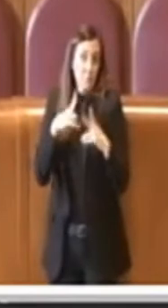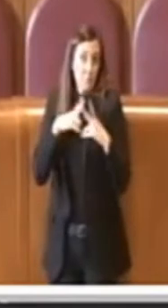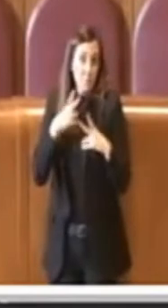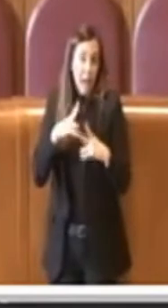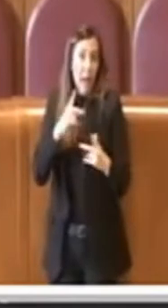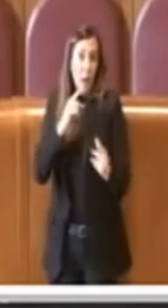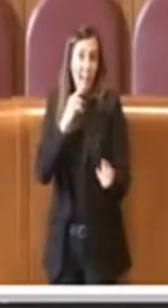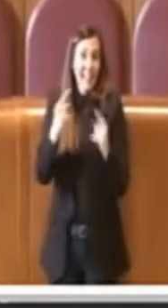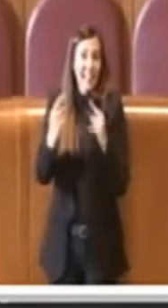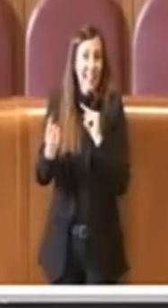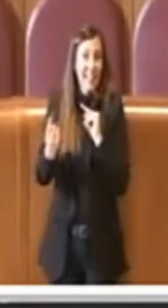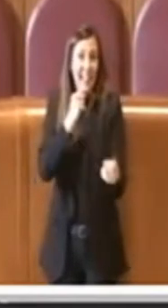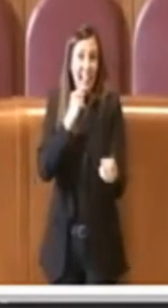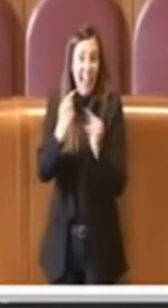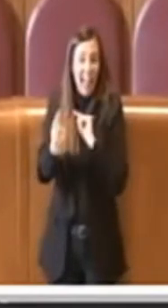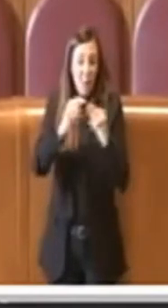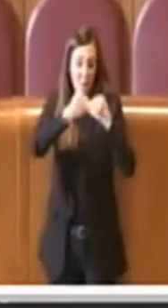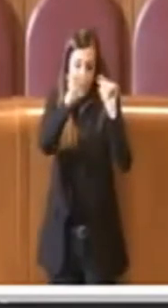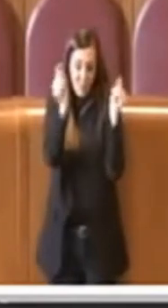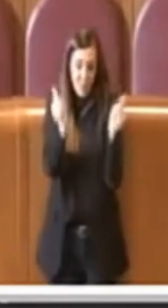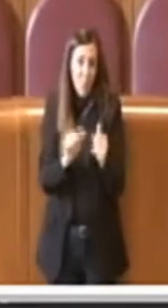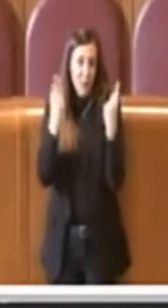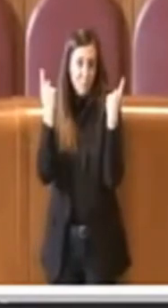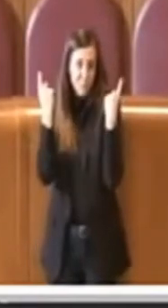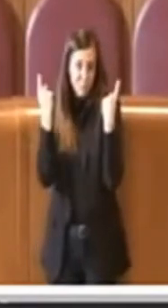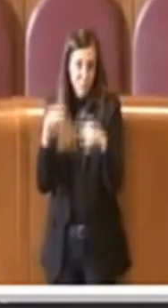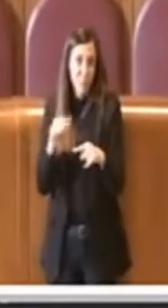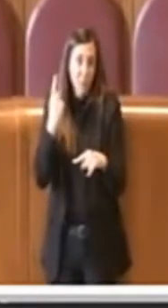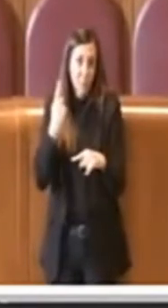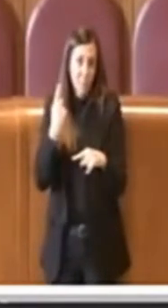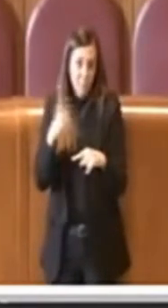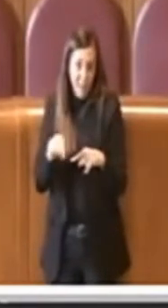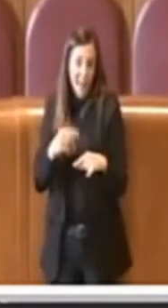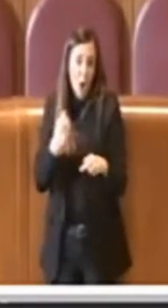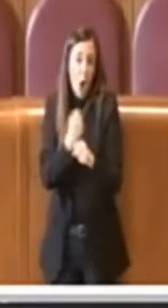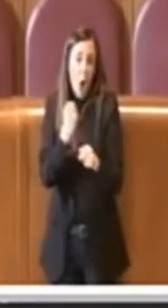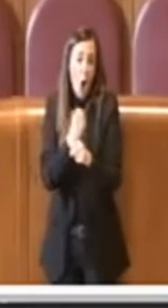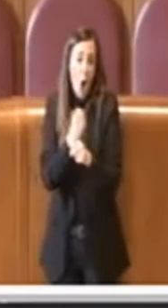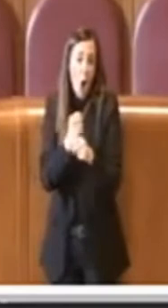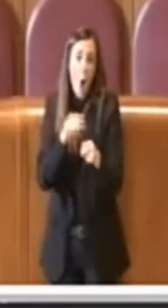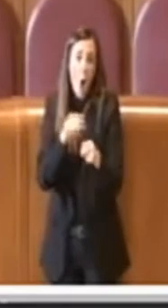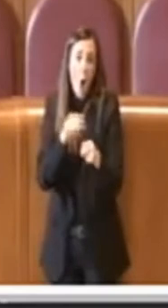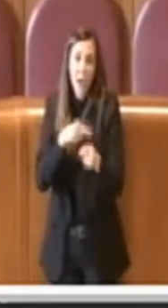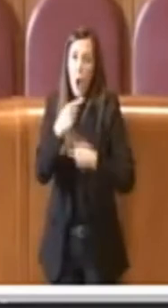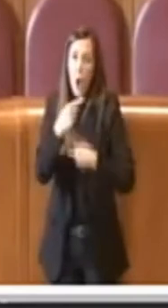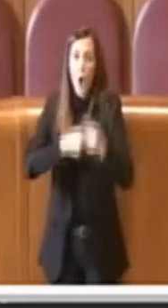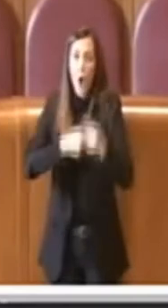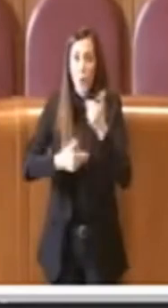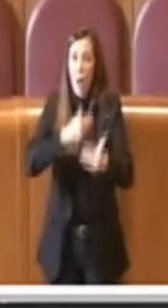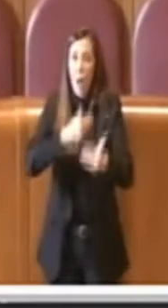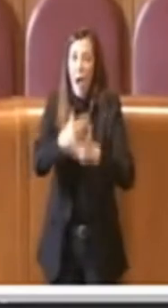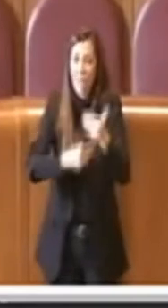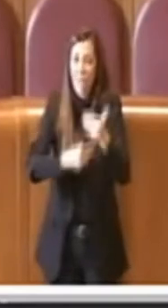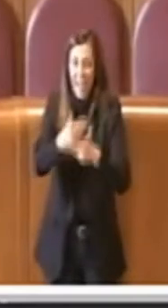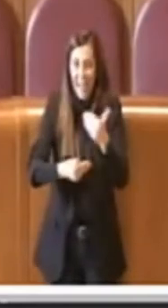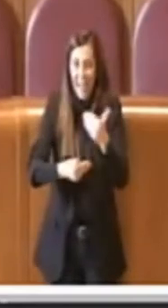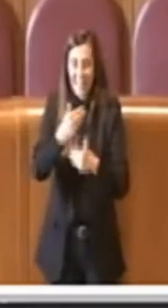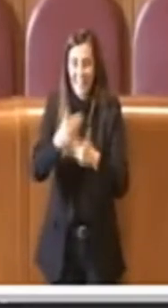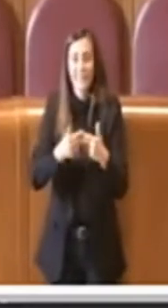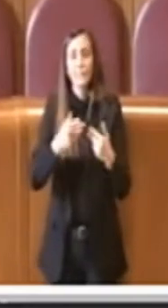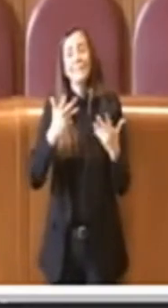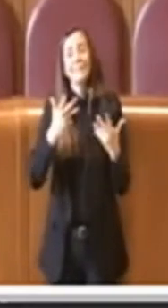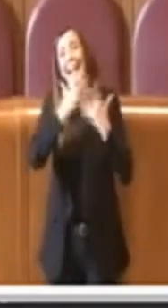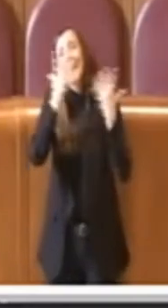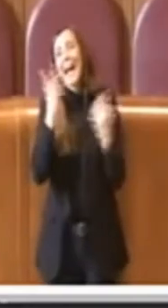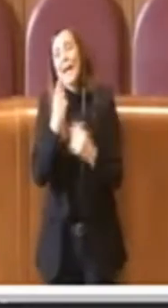dialogo di questo tipo anche per portare avanti queste opere, perché poi è chiaro, al di là della capacità o meno di